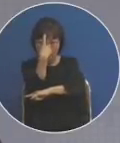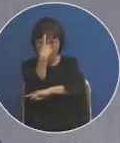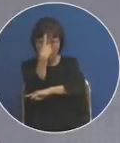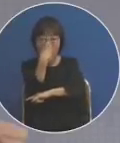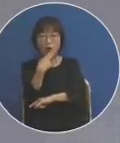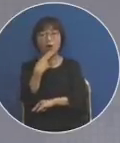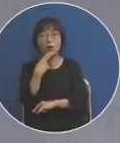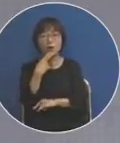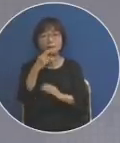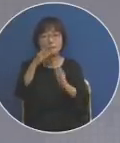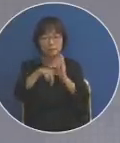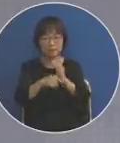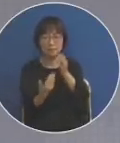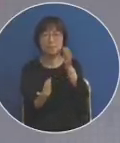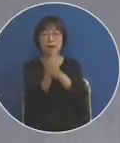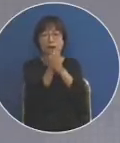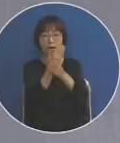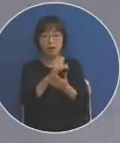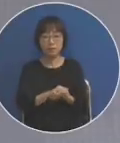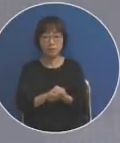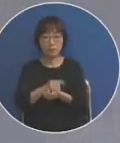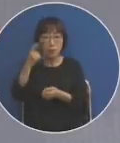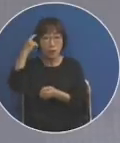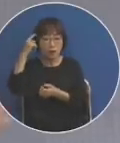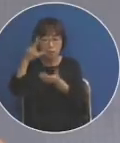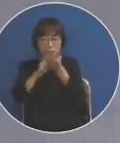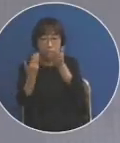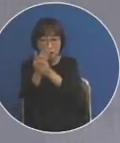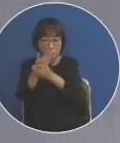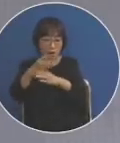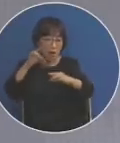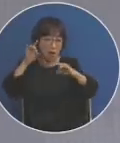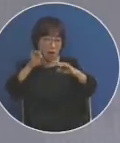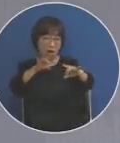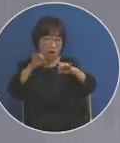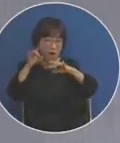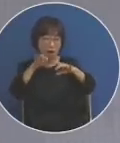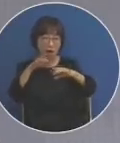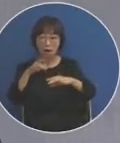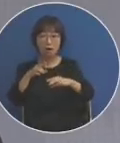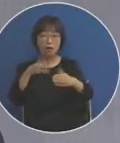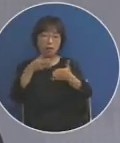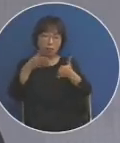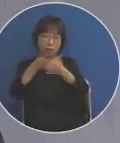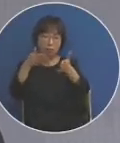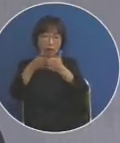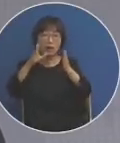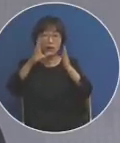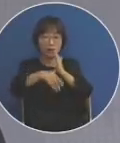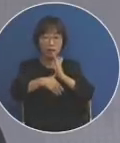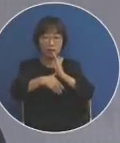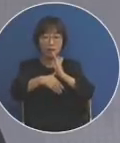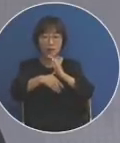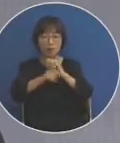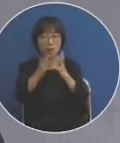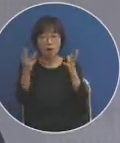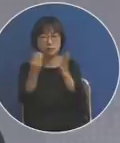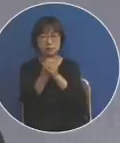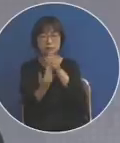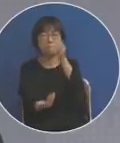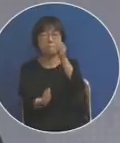of the watchmen. 그러면 무전하고 연락하는데 연락은 뭐 안 받죠. And of course, they cannot communicate with each other. 그러면 그는 100%